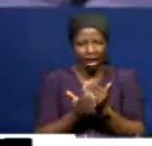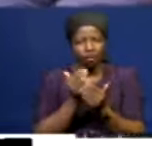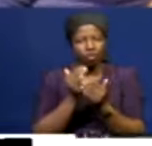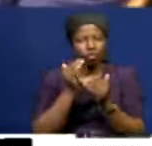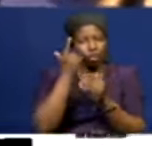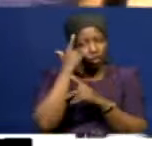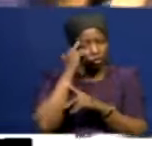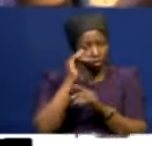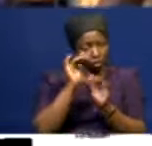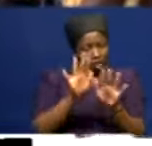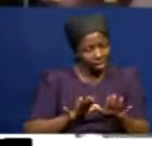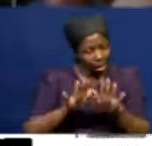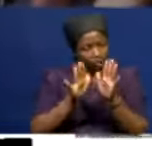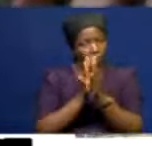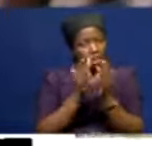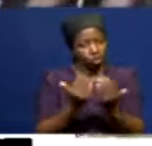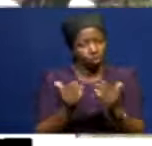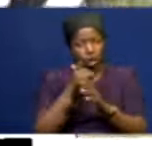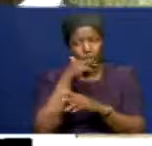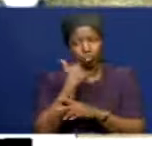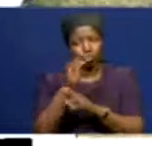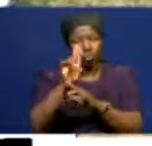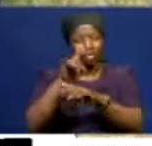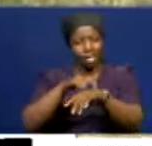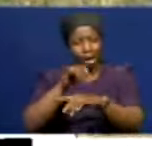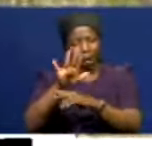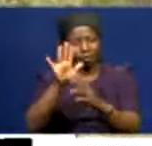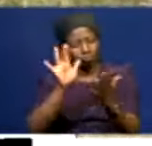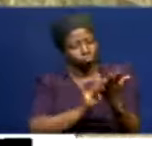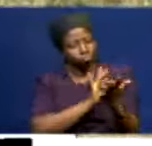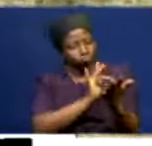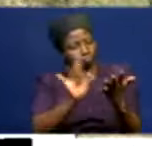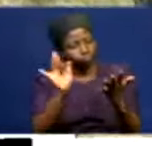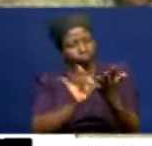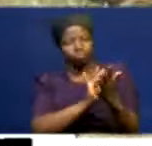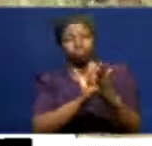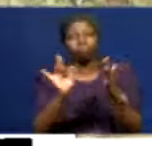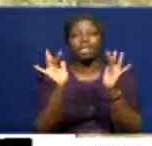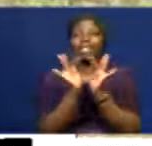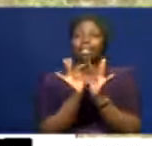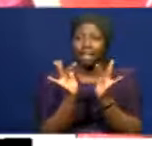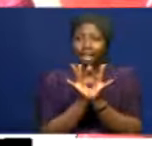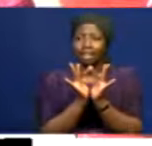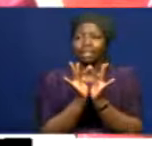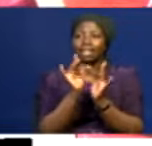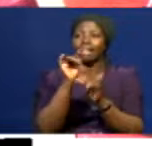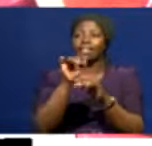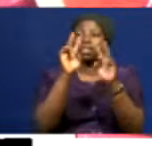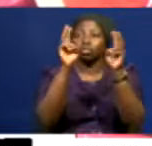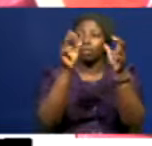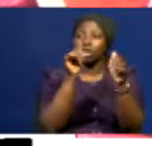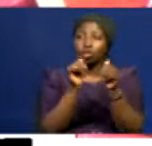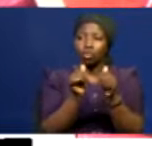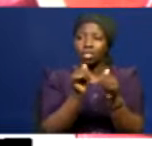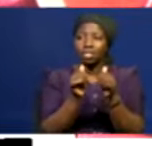interneti. Kauli mbiu ya mwaka huu ilikuwa haki za mtoto katika mazingira ya